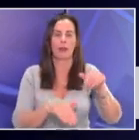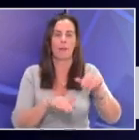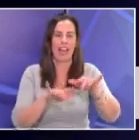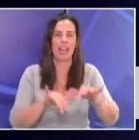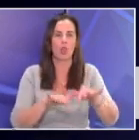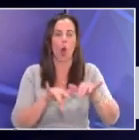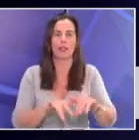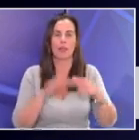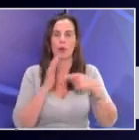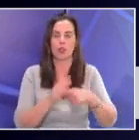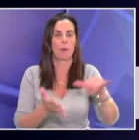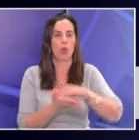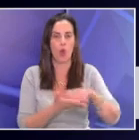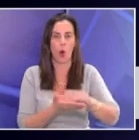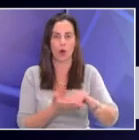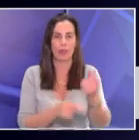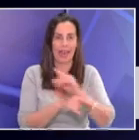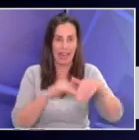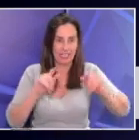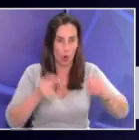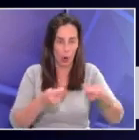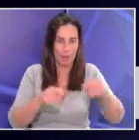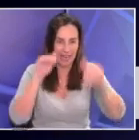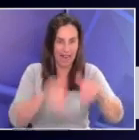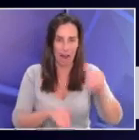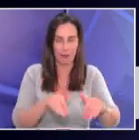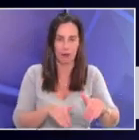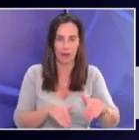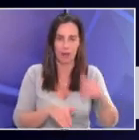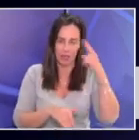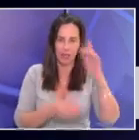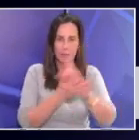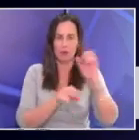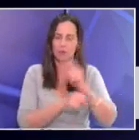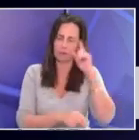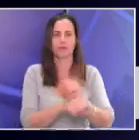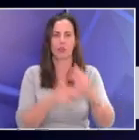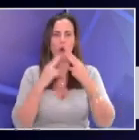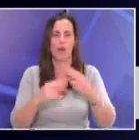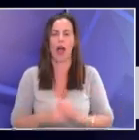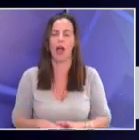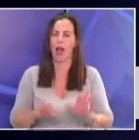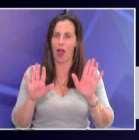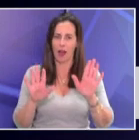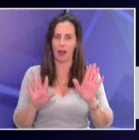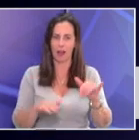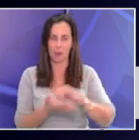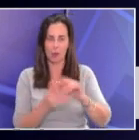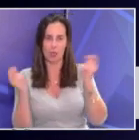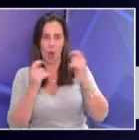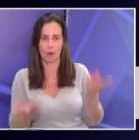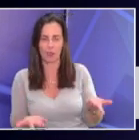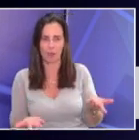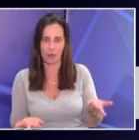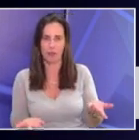אלקטרוני, ולמשל מדינת ניו יורק, דקה אחרי סגירת קלפיות, ב-12 בלילה, תהיינה תוצאות. אז עכשיו בואי תגיד... אבל ניו יורק זה לא כזה מפתיע, לא?